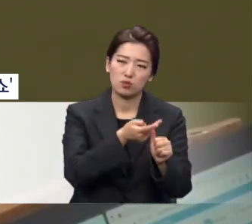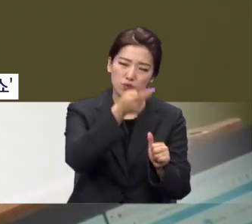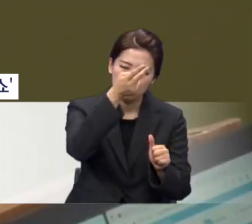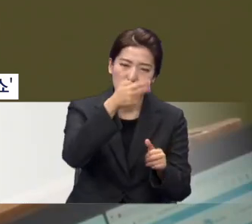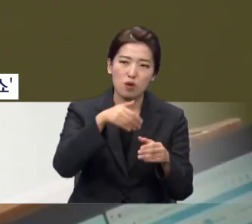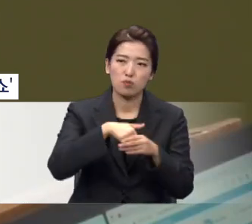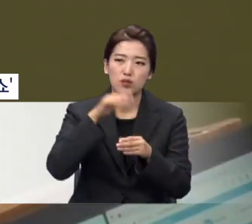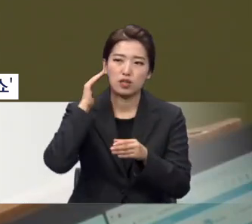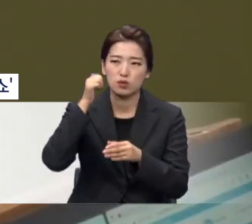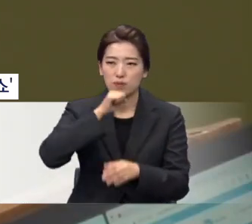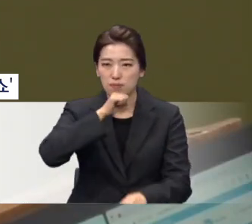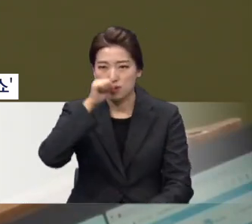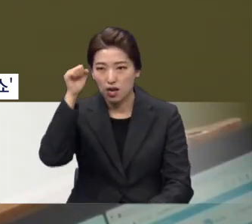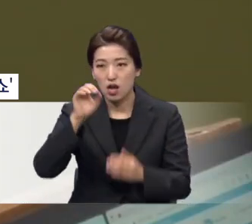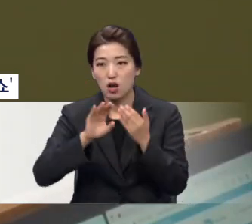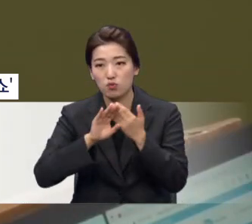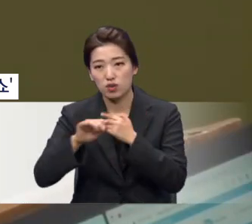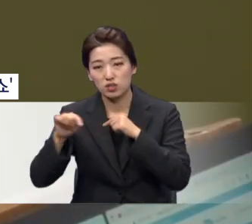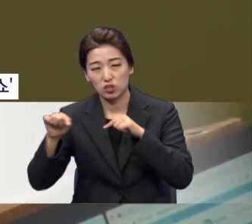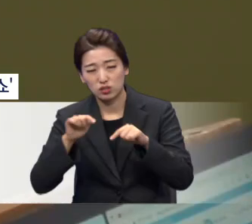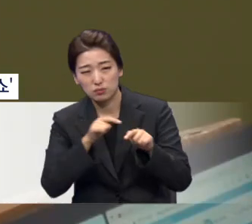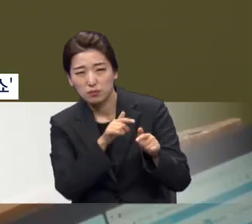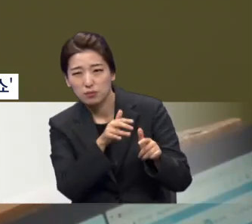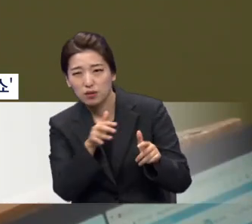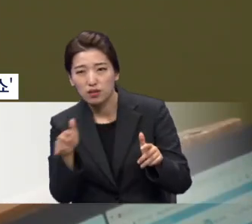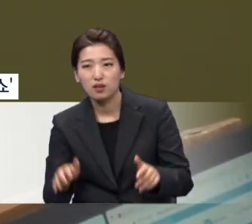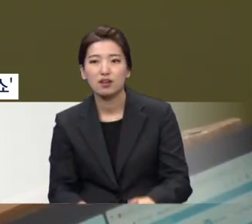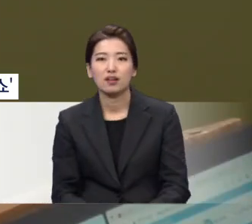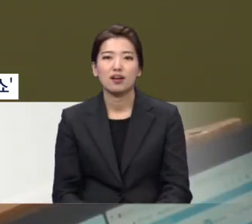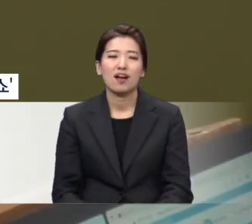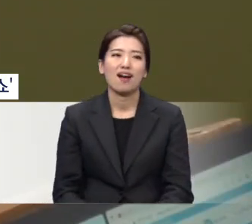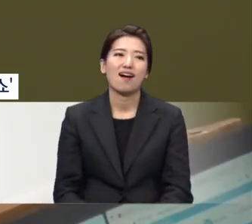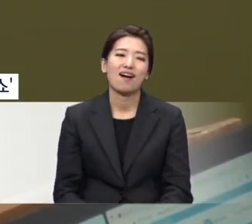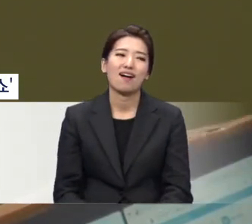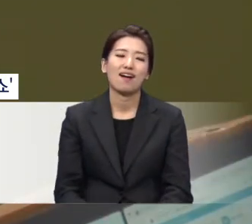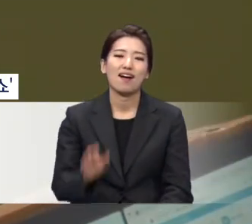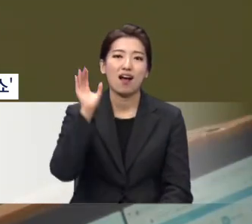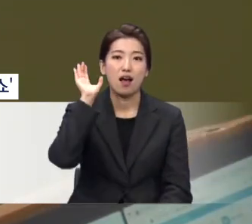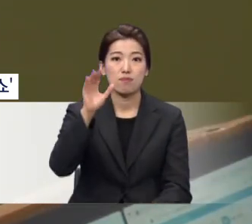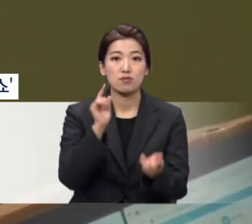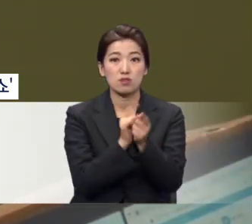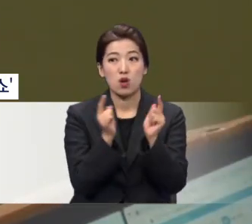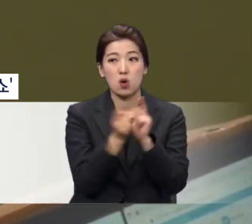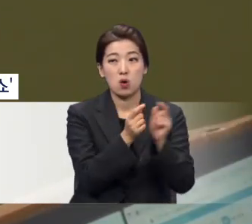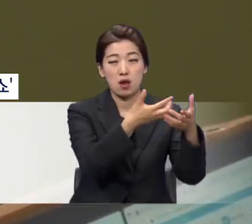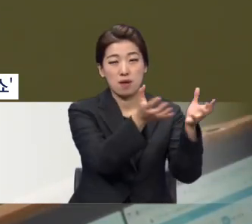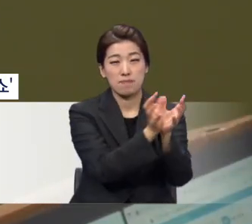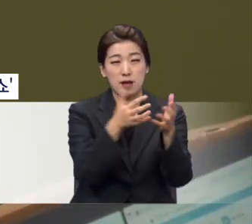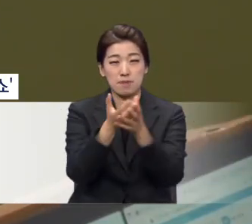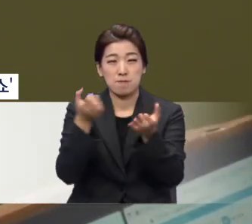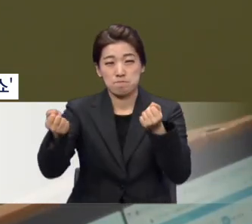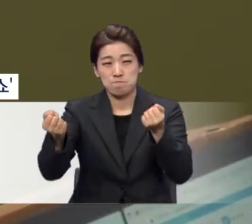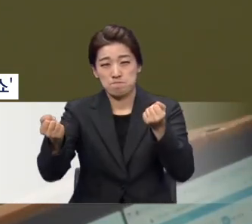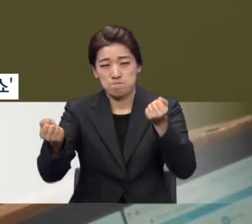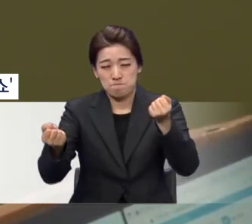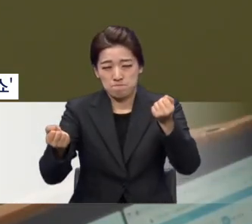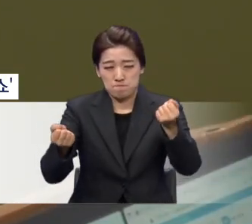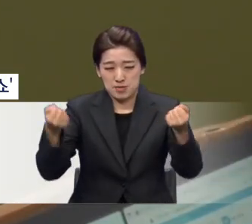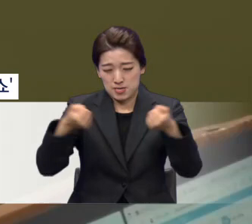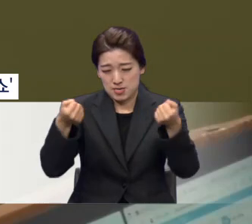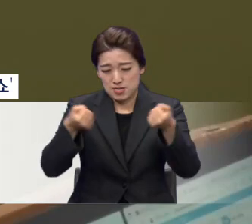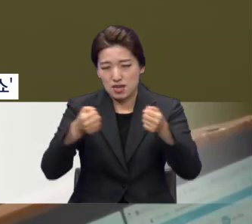보면서 아 이거는 2년간에 증오의 싸움이 계속 되겠구나 늘 소장파음 이런 거 늘